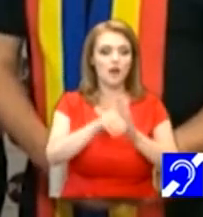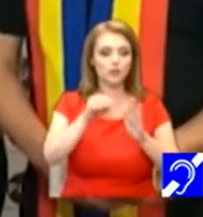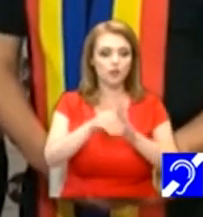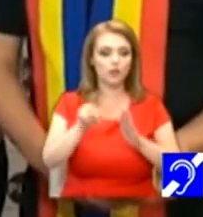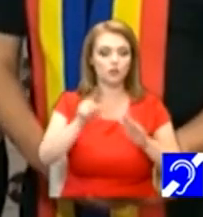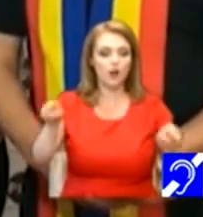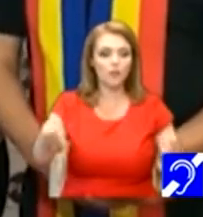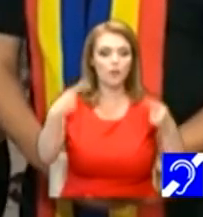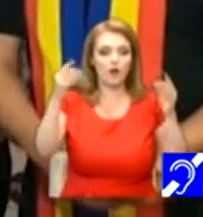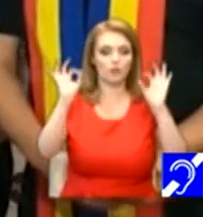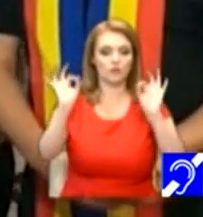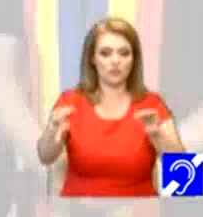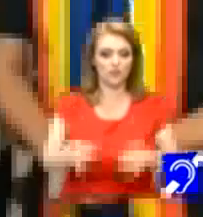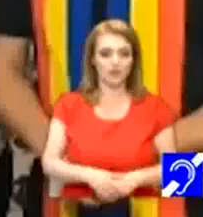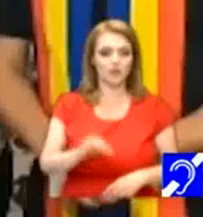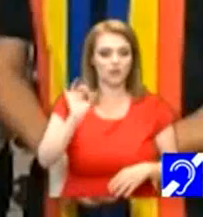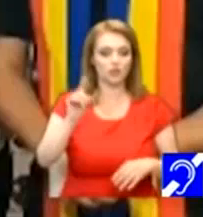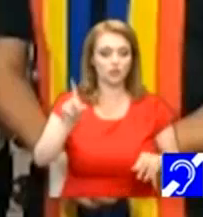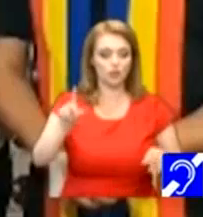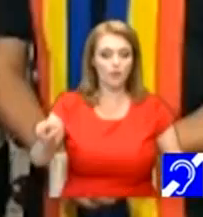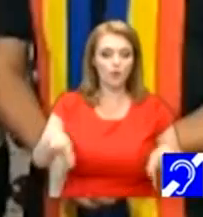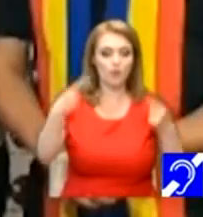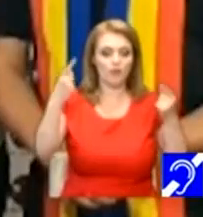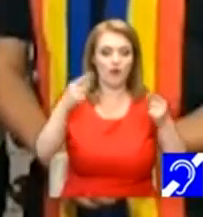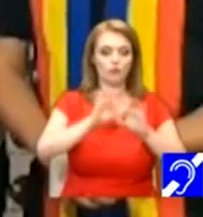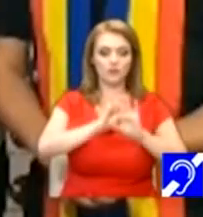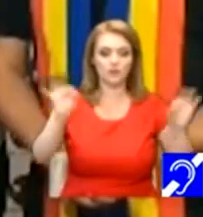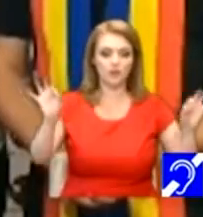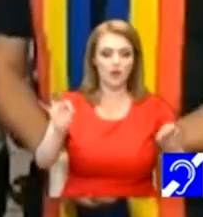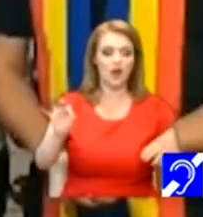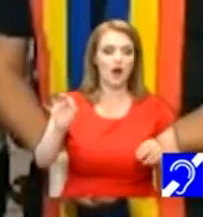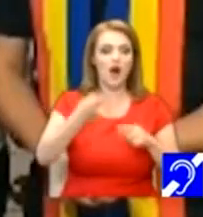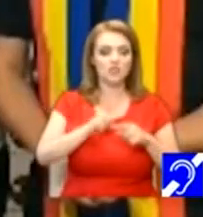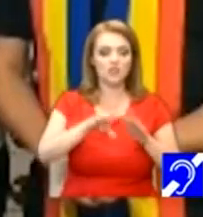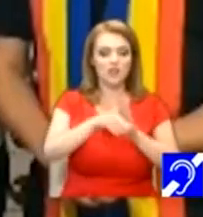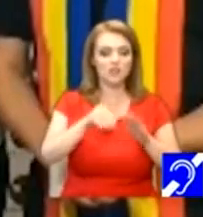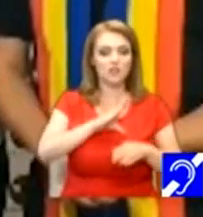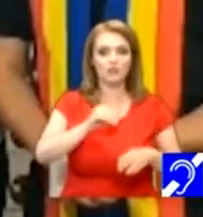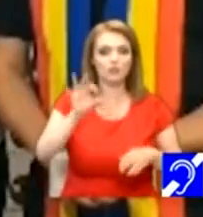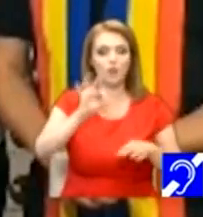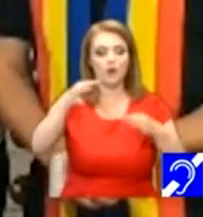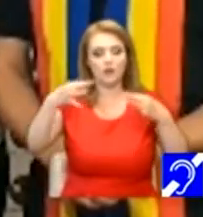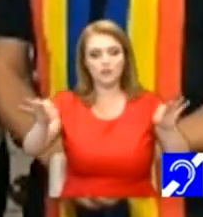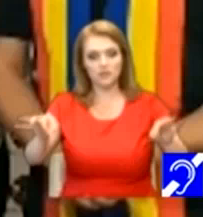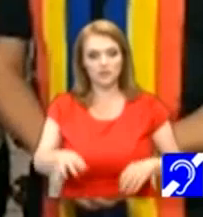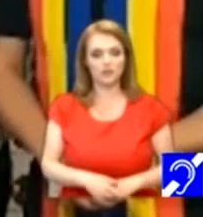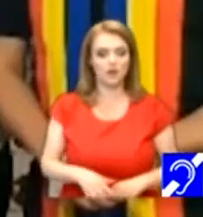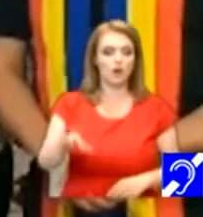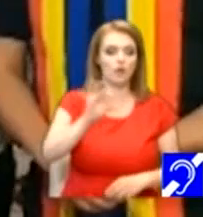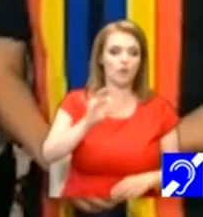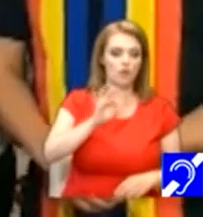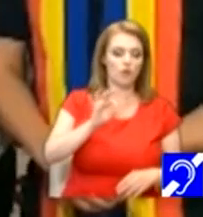și pentru a promova un ideal. Aceste alegeri n-au fost despre democrație, despre exercițiu de